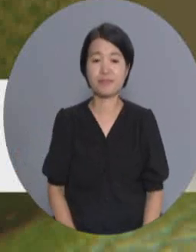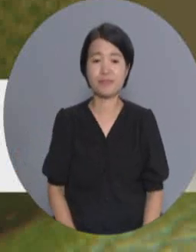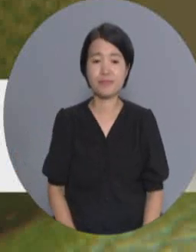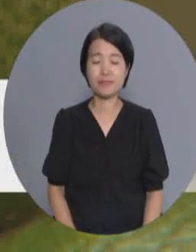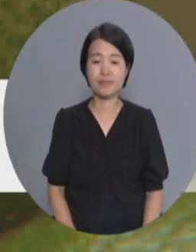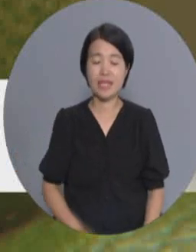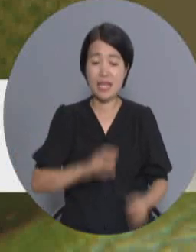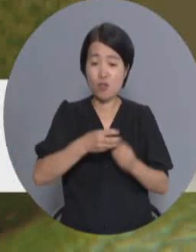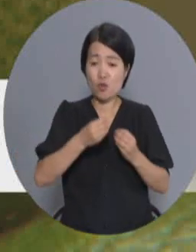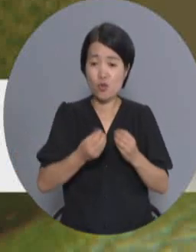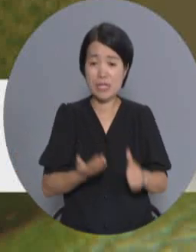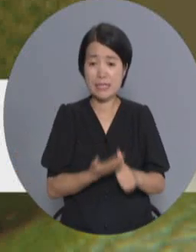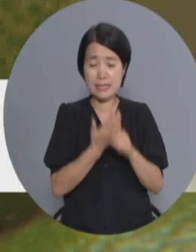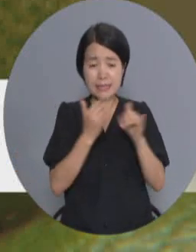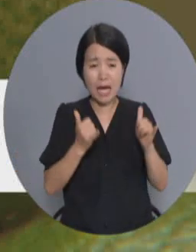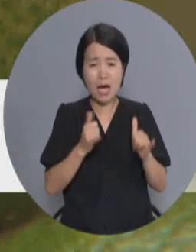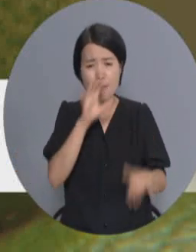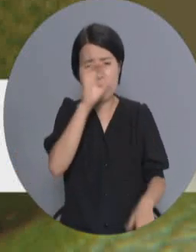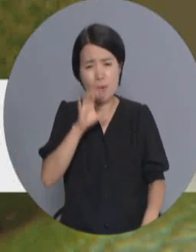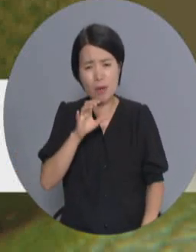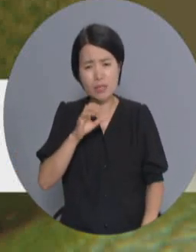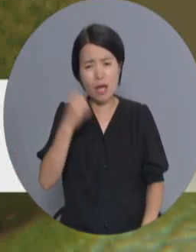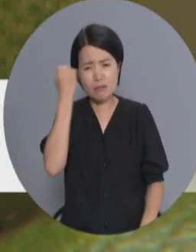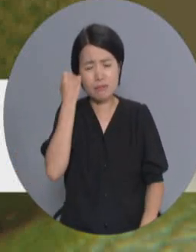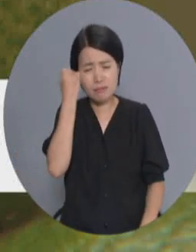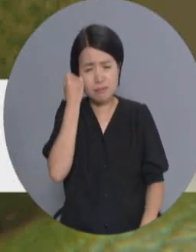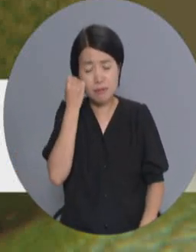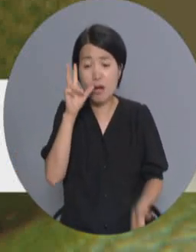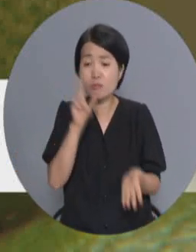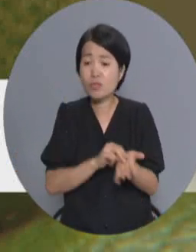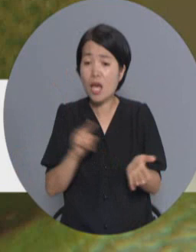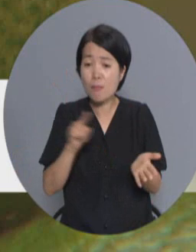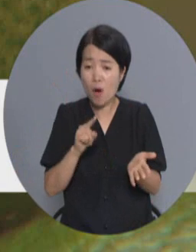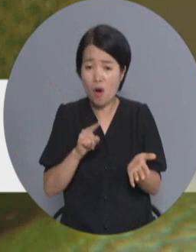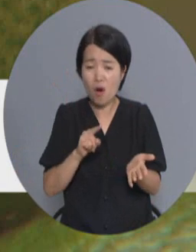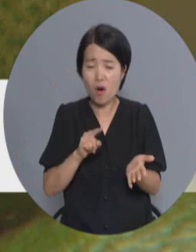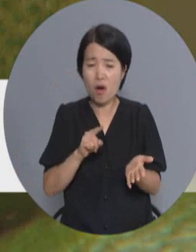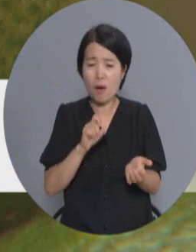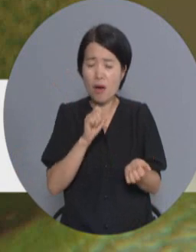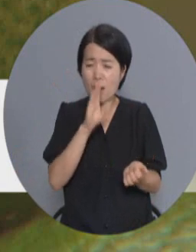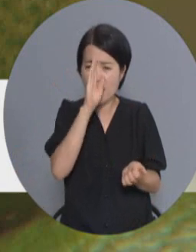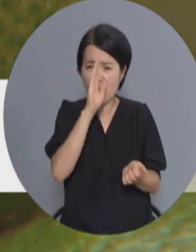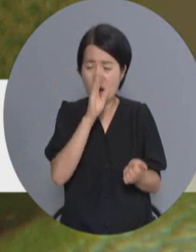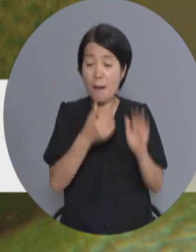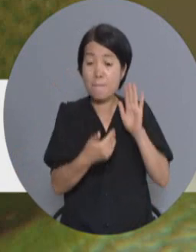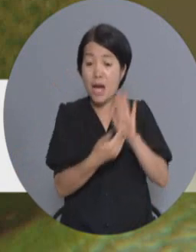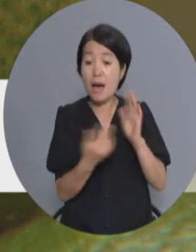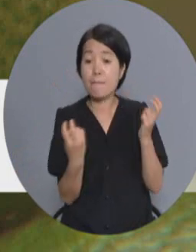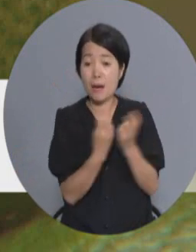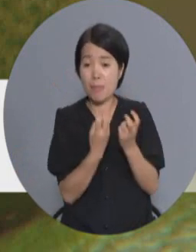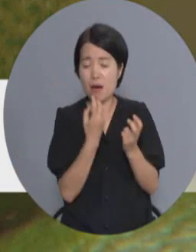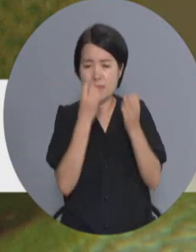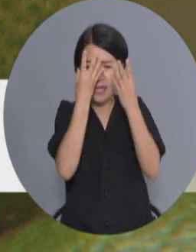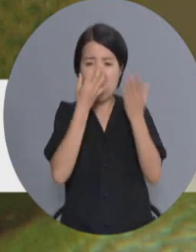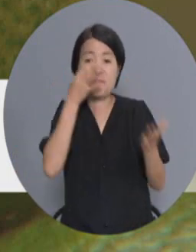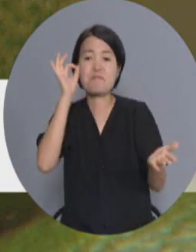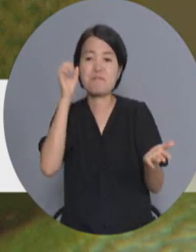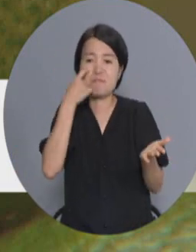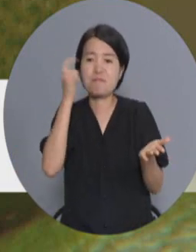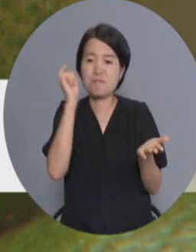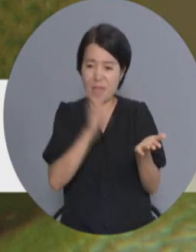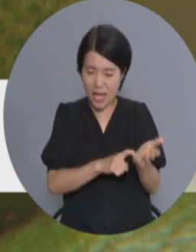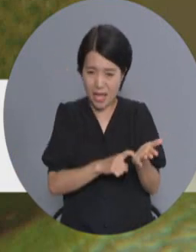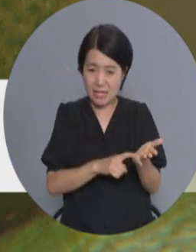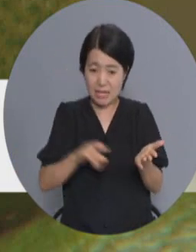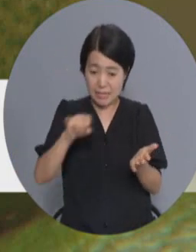감귤 재배 농가들의 해묵은 골칫거리였던 감염병 방제에 획기적인 기술이 개발됐습니다. 세균을 잡아먹는